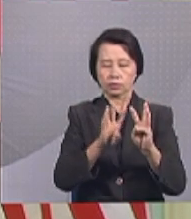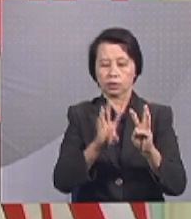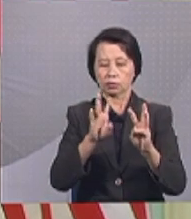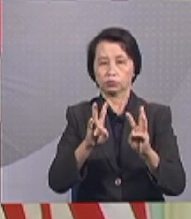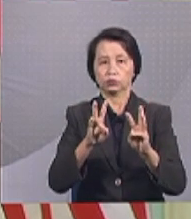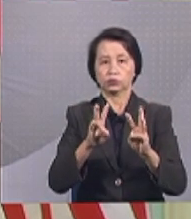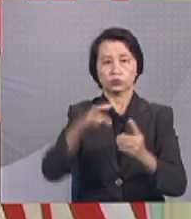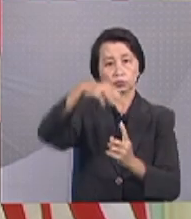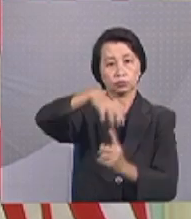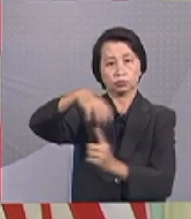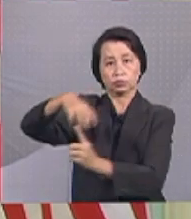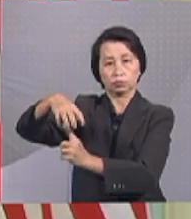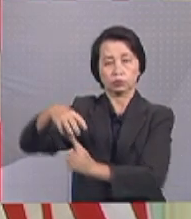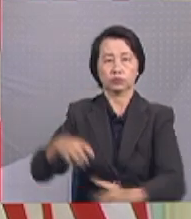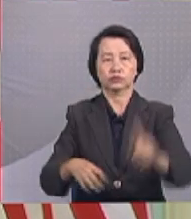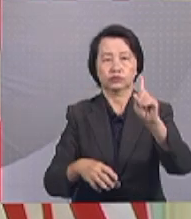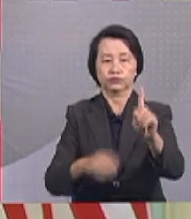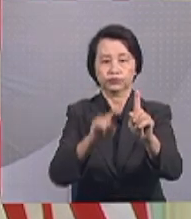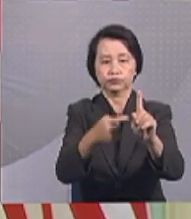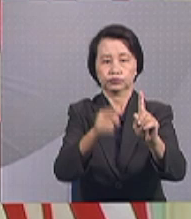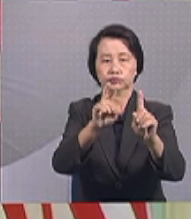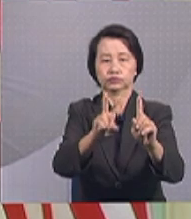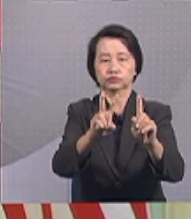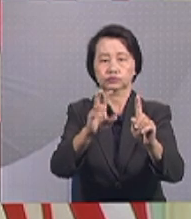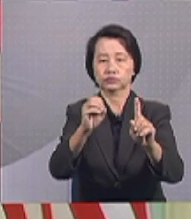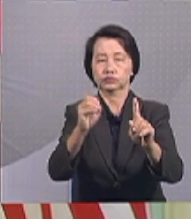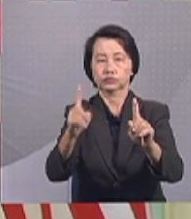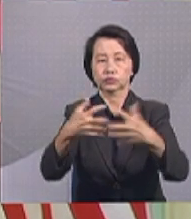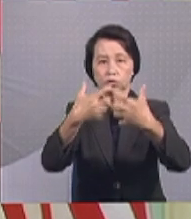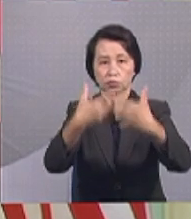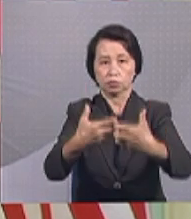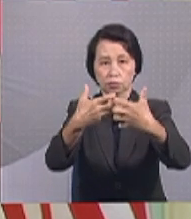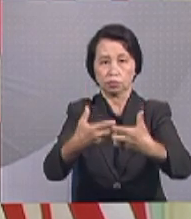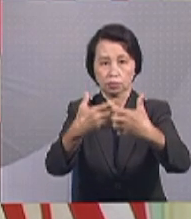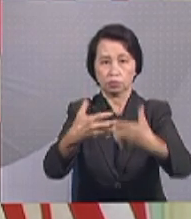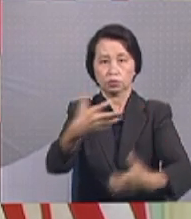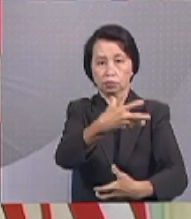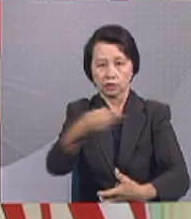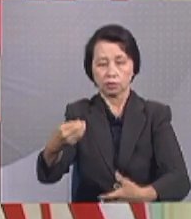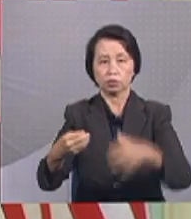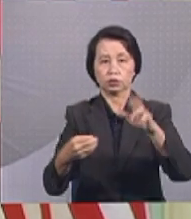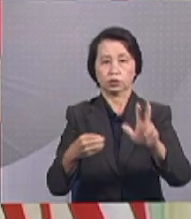647 penjaja dan 1,201 kilang serta